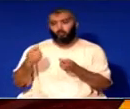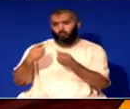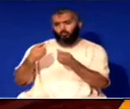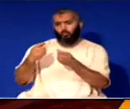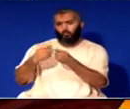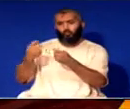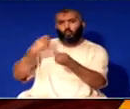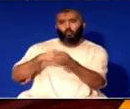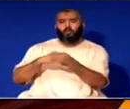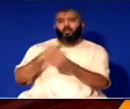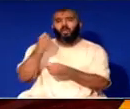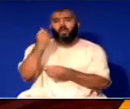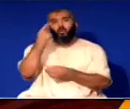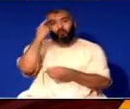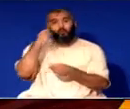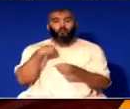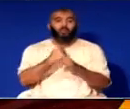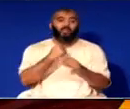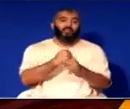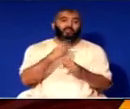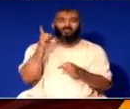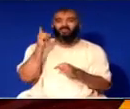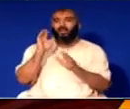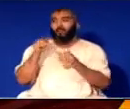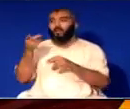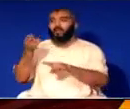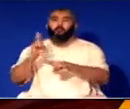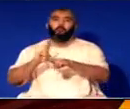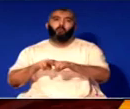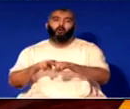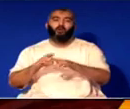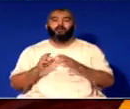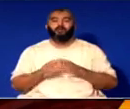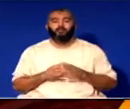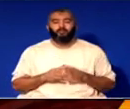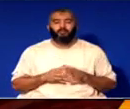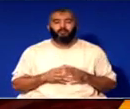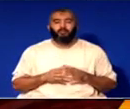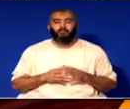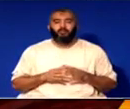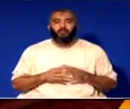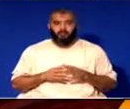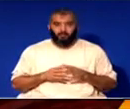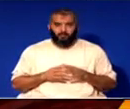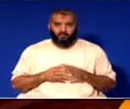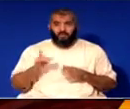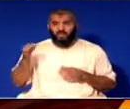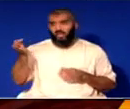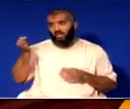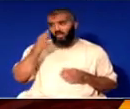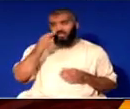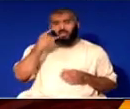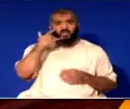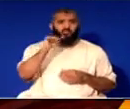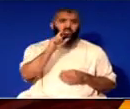كي ماتت ما رضيتهمش، هي قالت لي وين يعودوا عندك أكثر ديم وين ما يعودوش،